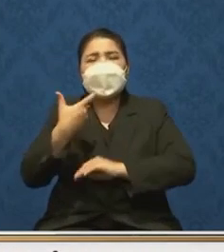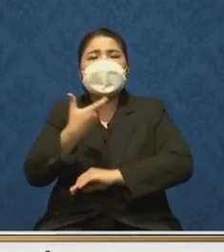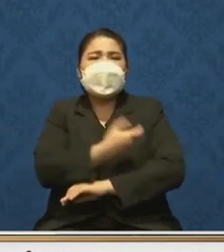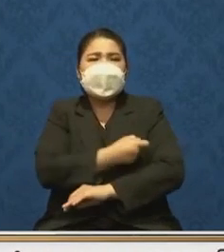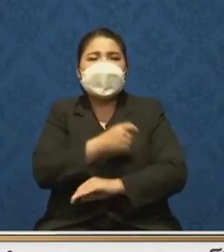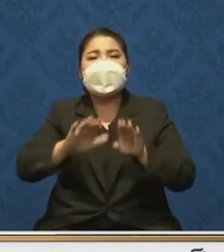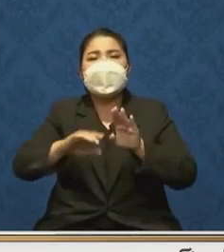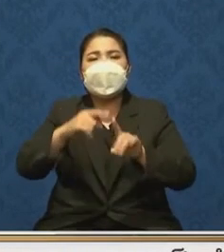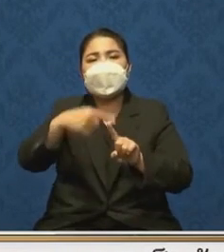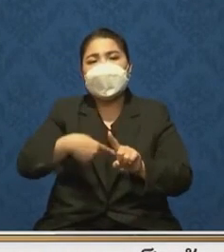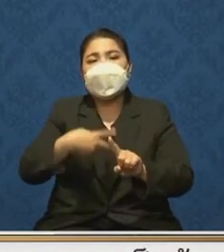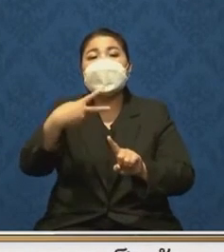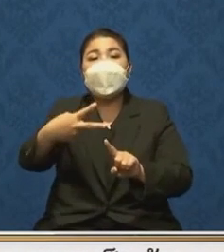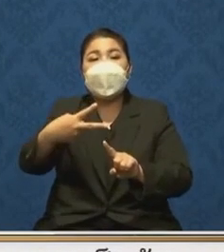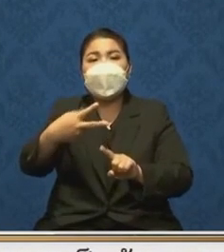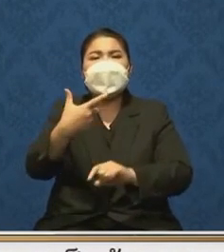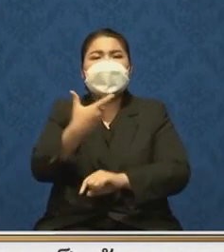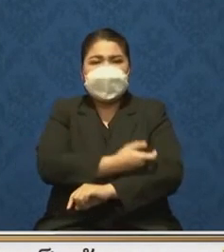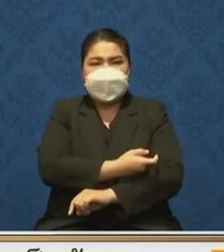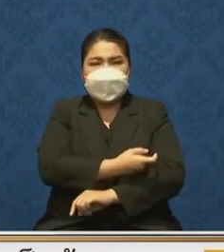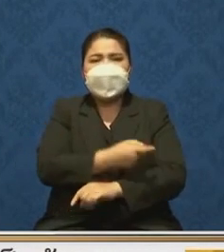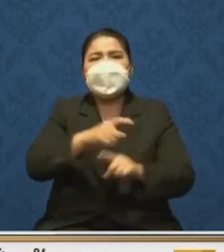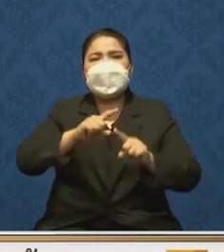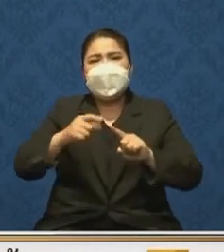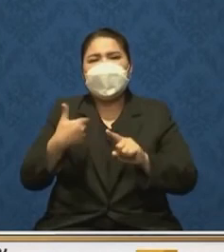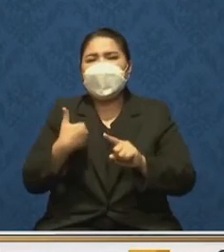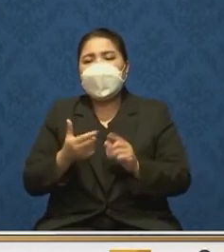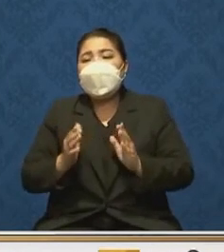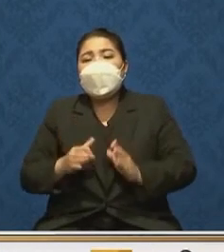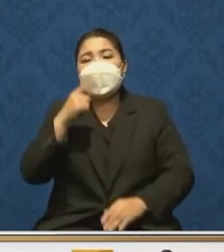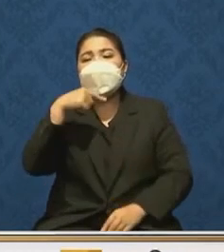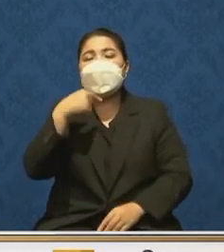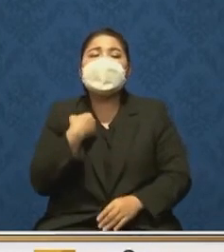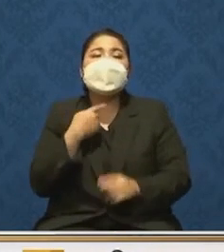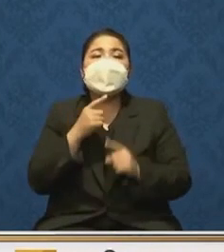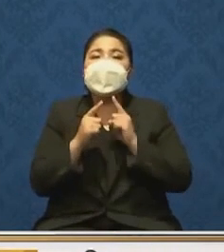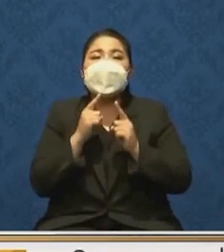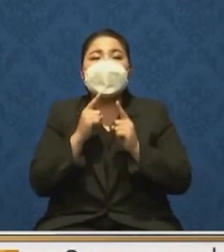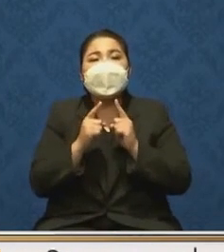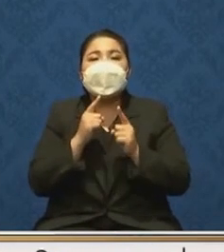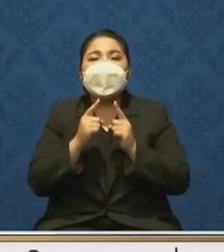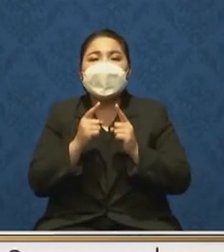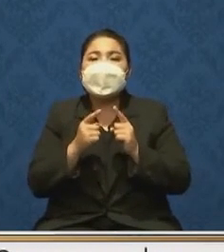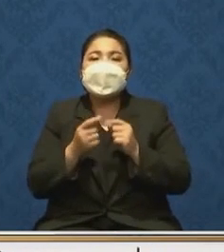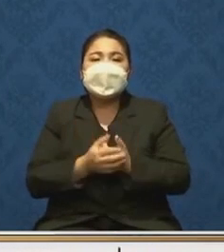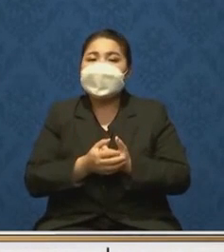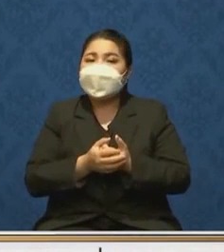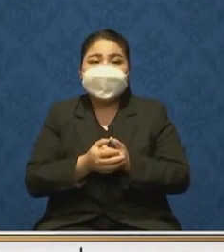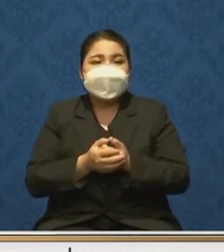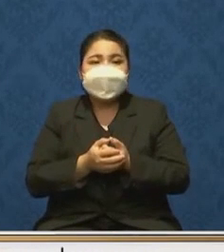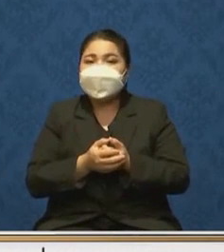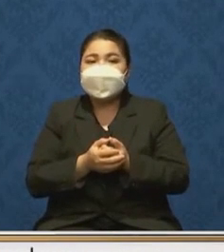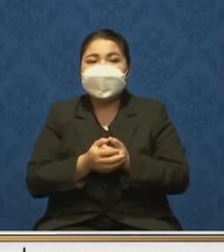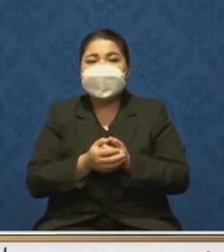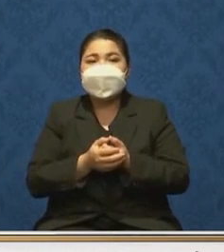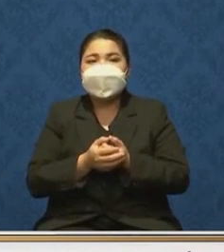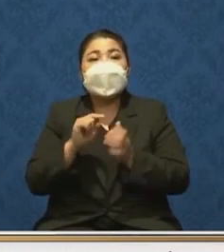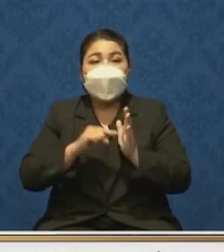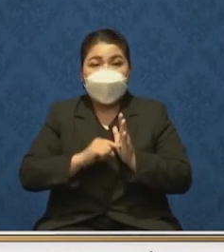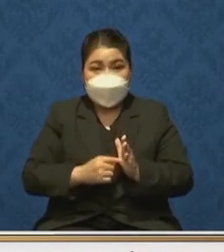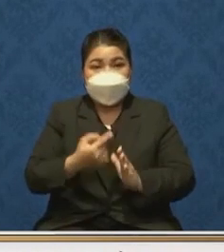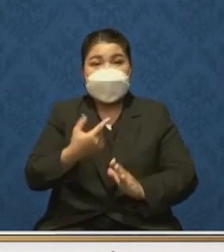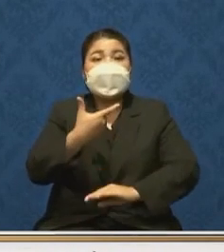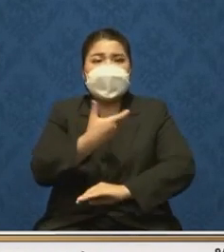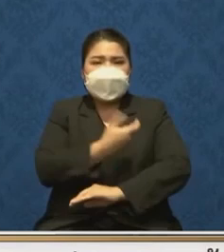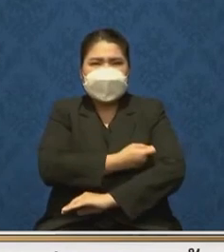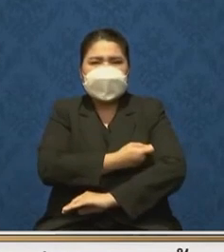นแต่คนไทย ซึงคุยนกคุยหนาแต่ได้มีการเคกอฟเริ่มฉีดวัก